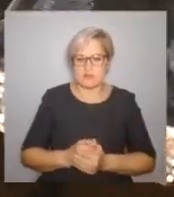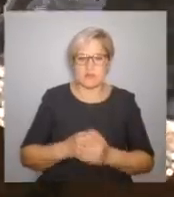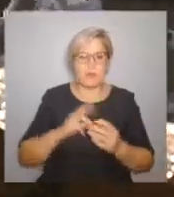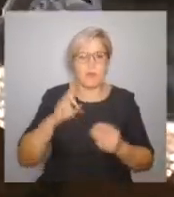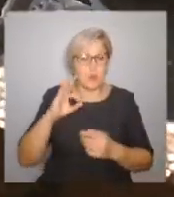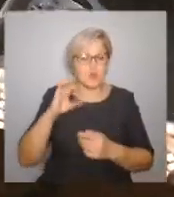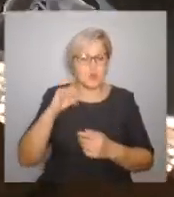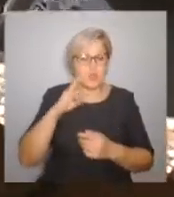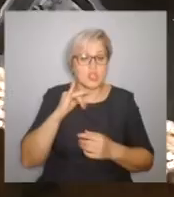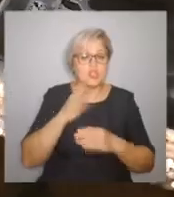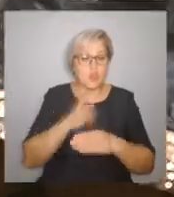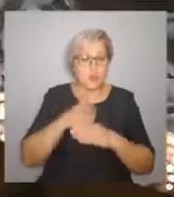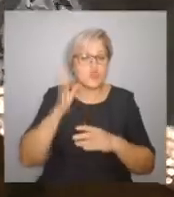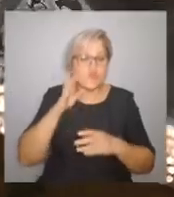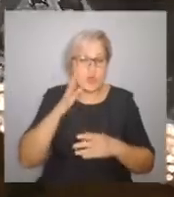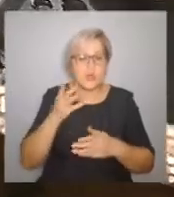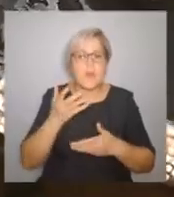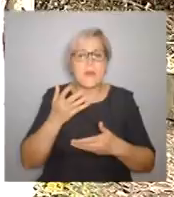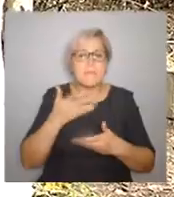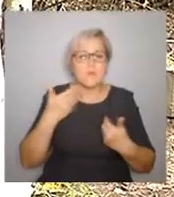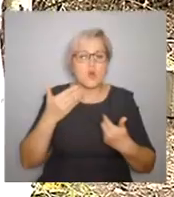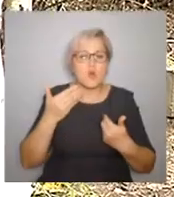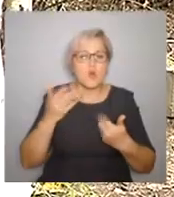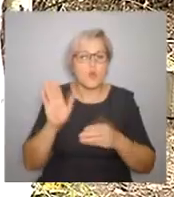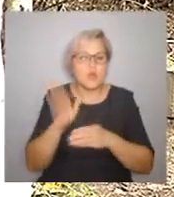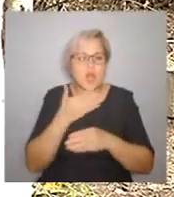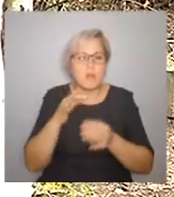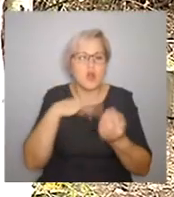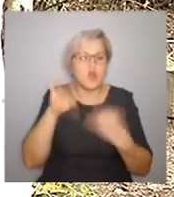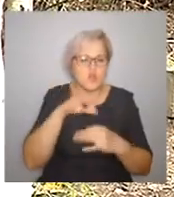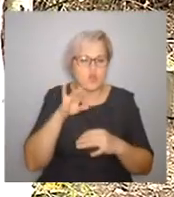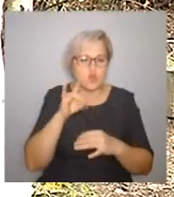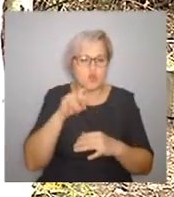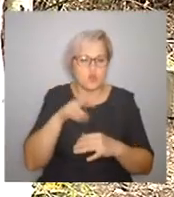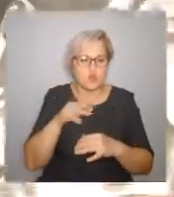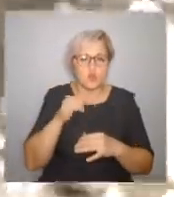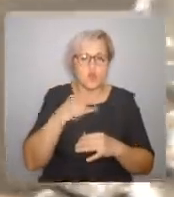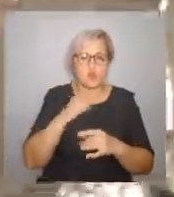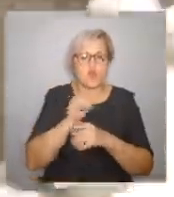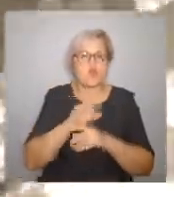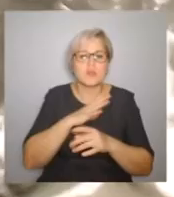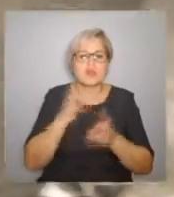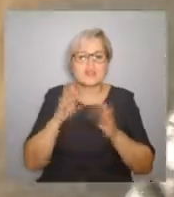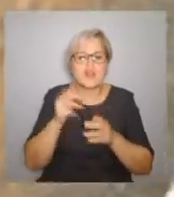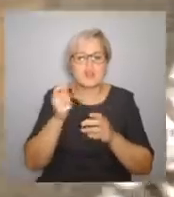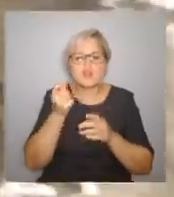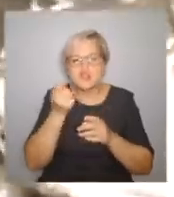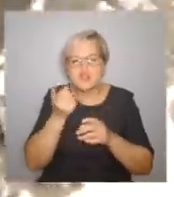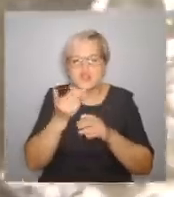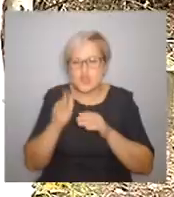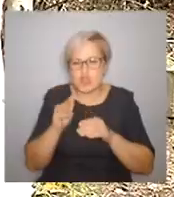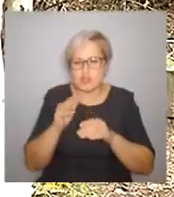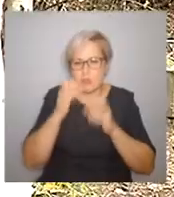По сути, с помощью воды мы убираем весь лишний грунт, и у нас должны остаться артефакты. Это части мамонтов, либо шерстистых